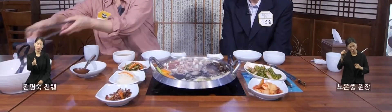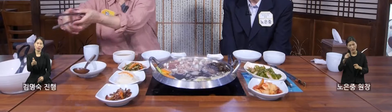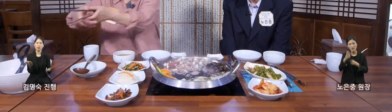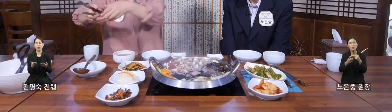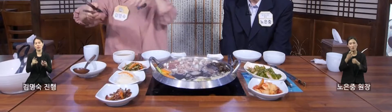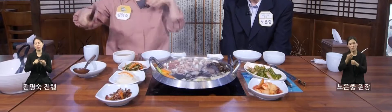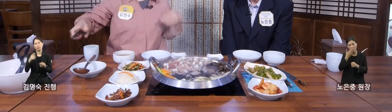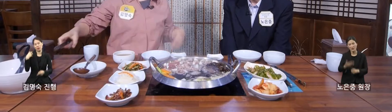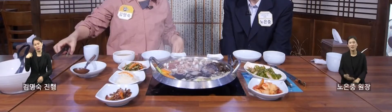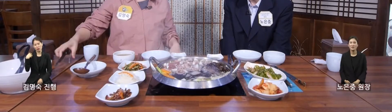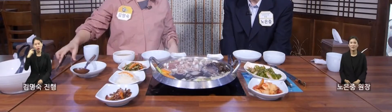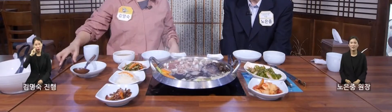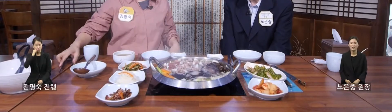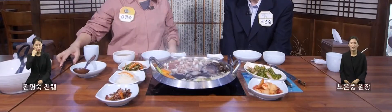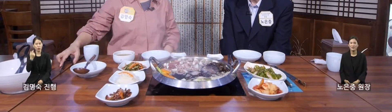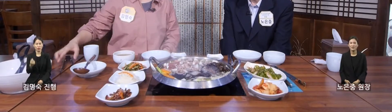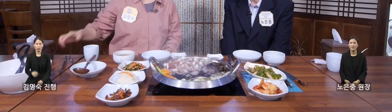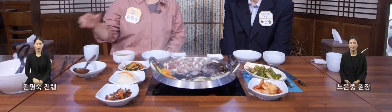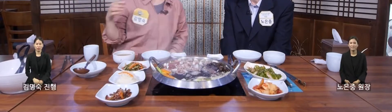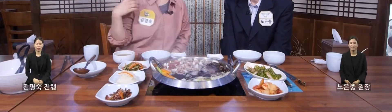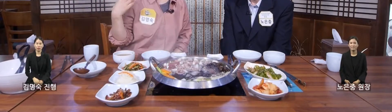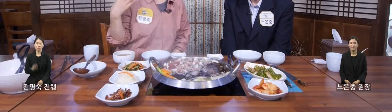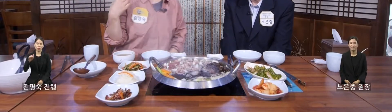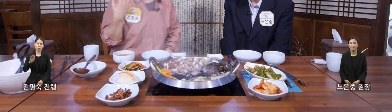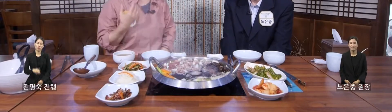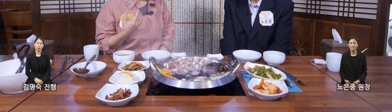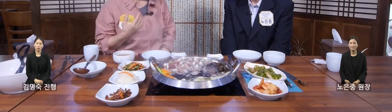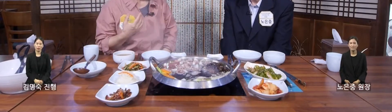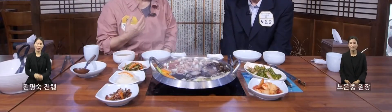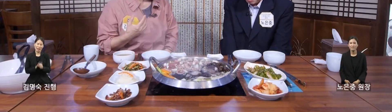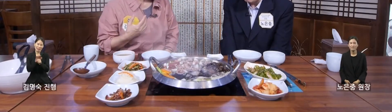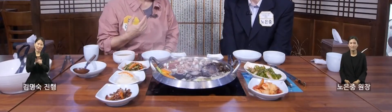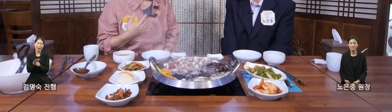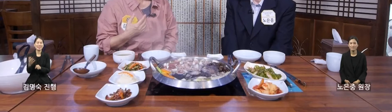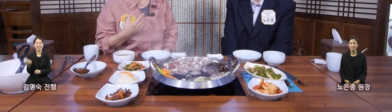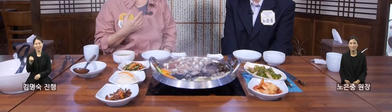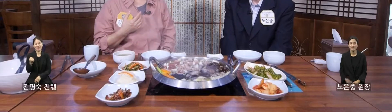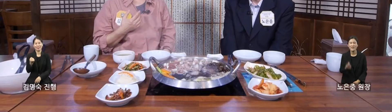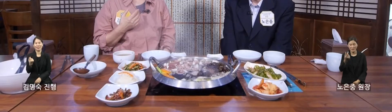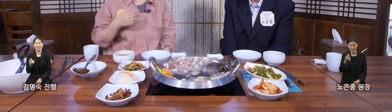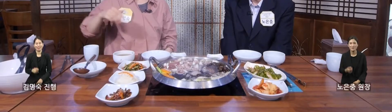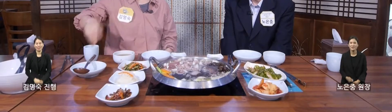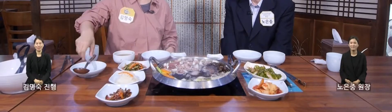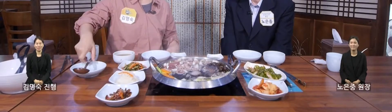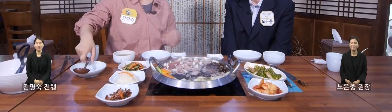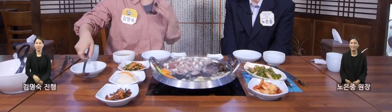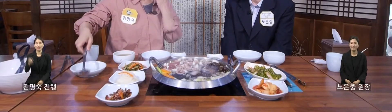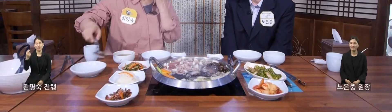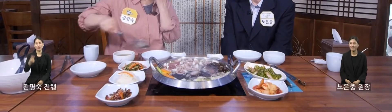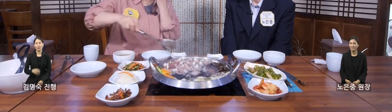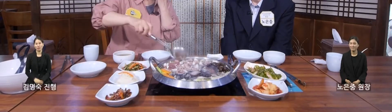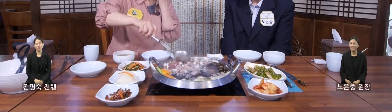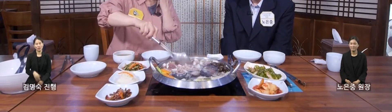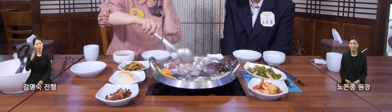예, 쉽지 않은 일인데 네. 그만큼 정말 애정을 가지고 그럼요. 예, 네. 예. 그리고 또 이제